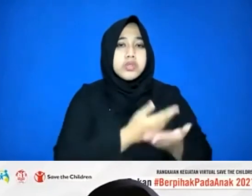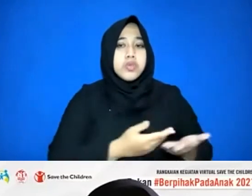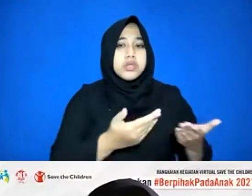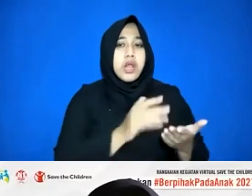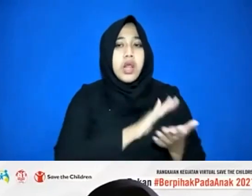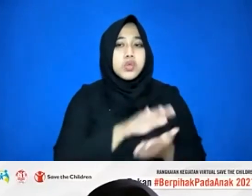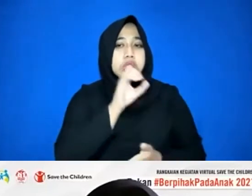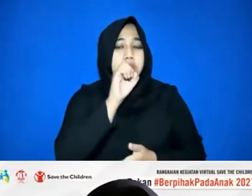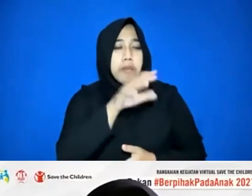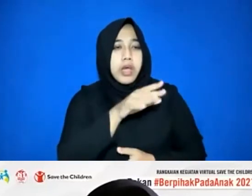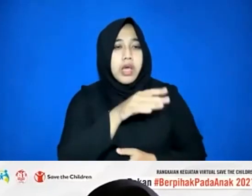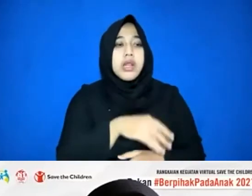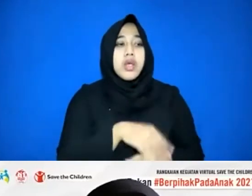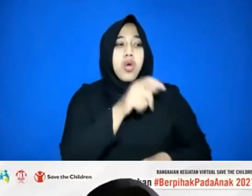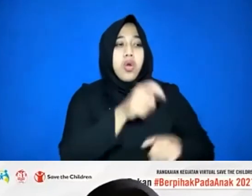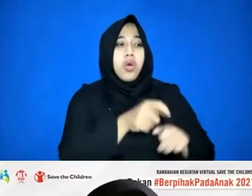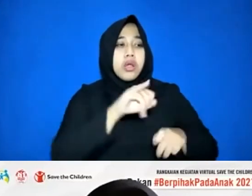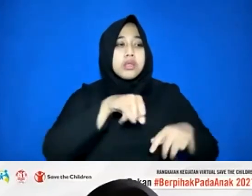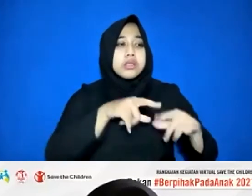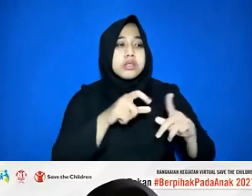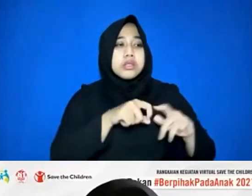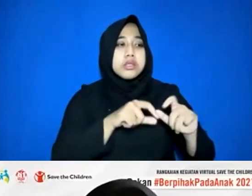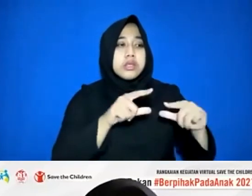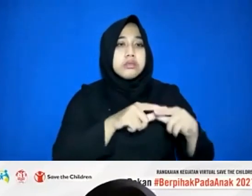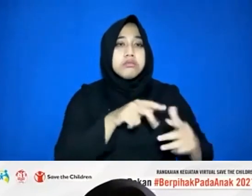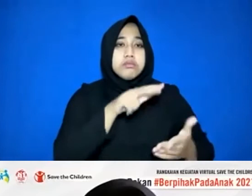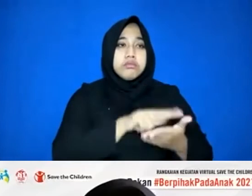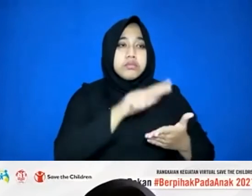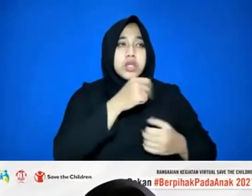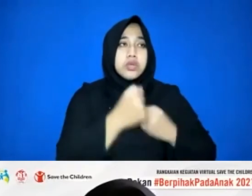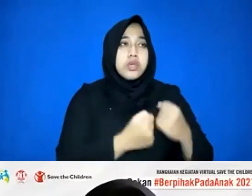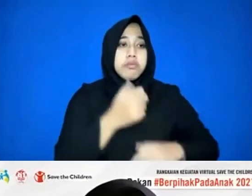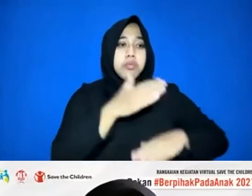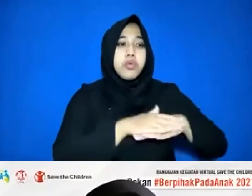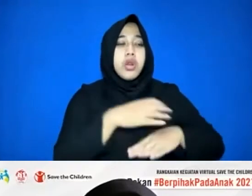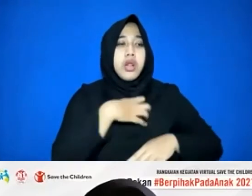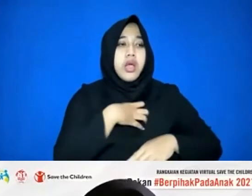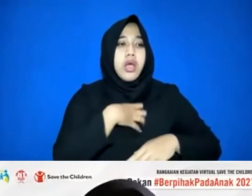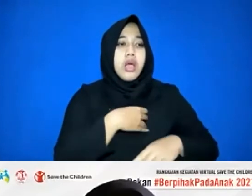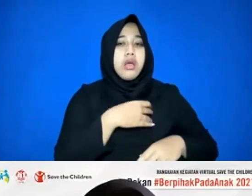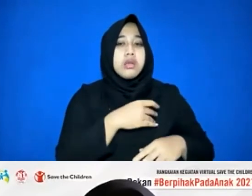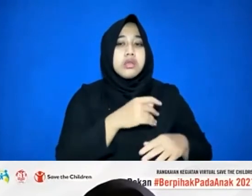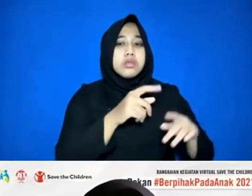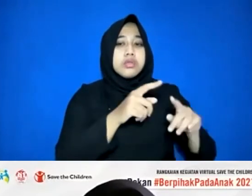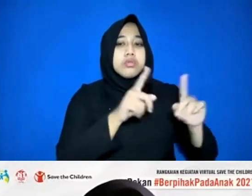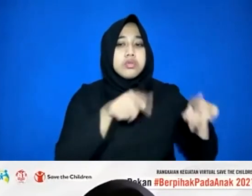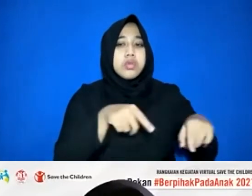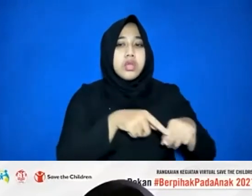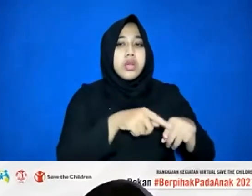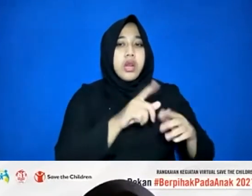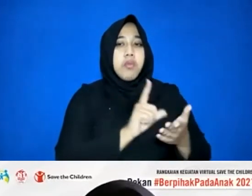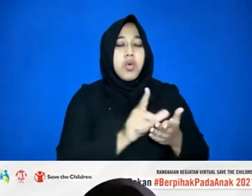saja nanti ke pihak kejaksaan, ditekankan, diusahakan untuk pemenuhan laporan sosial, karena di Undang-Undang SPA itu laporan sosial itu